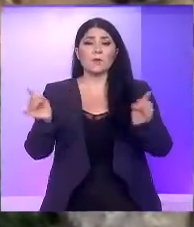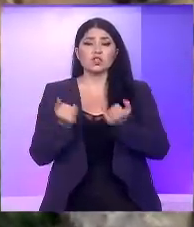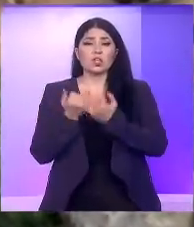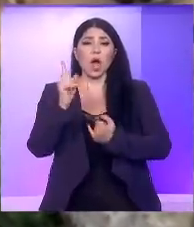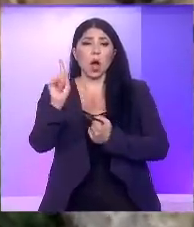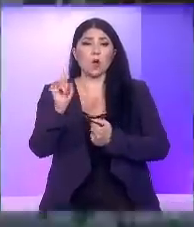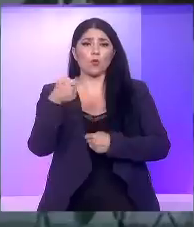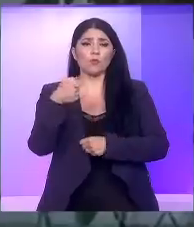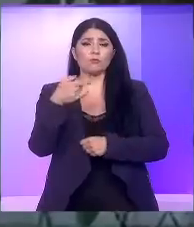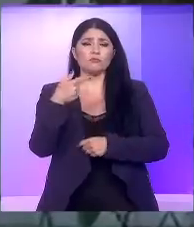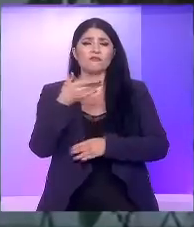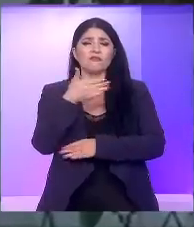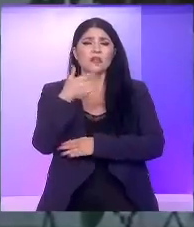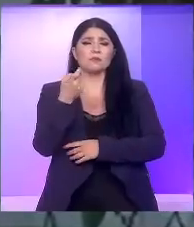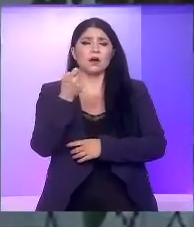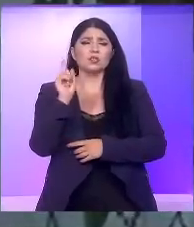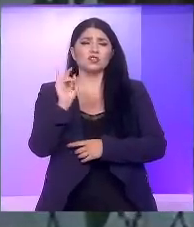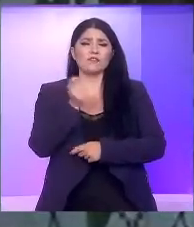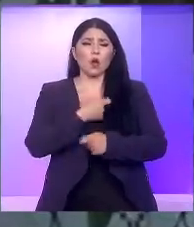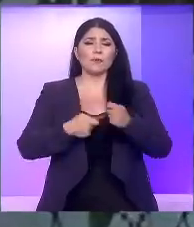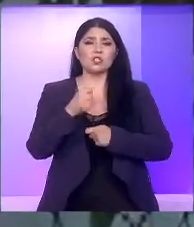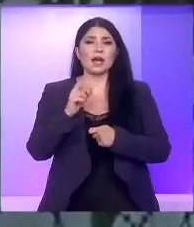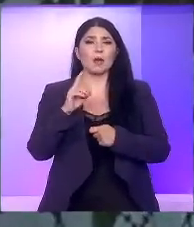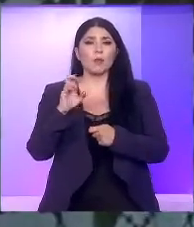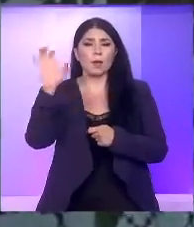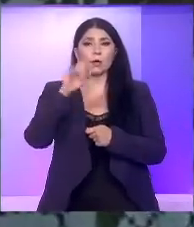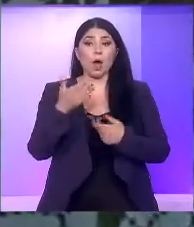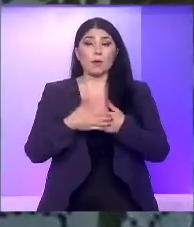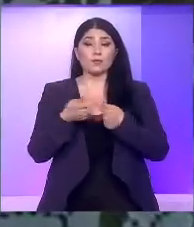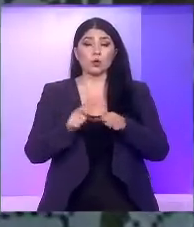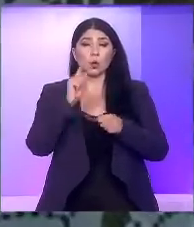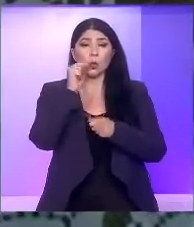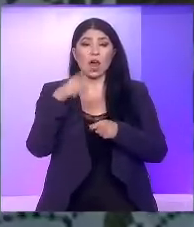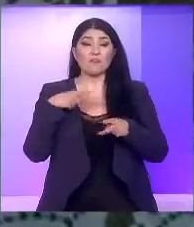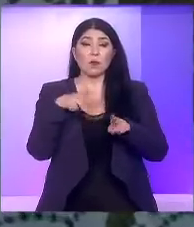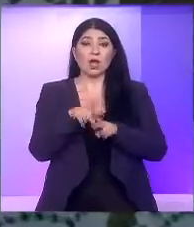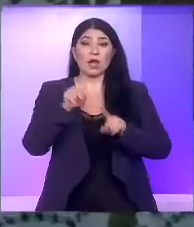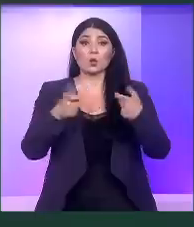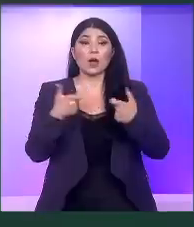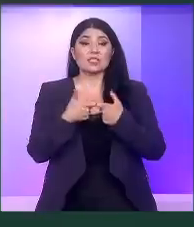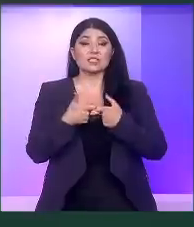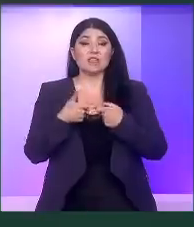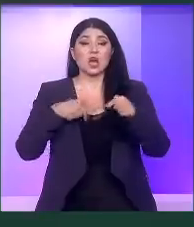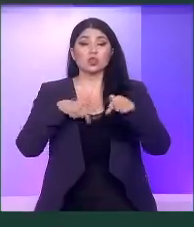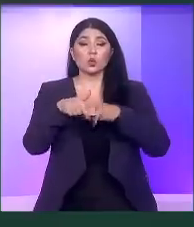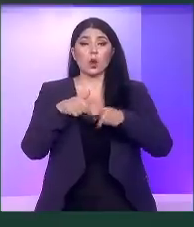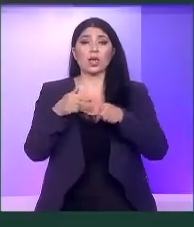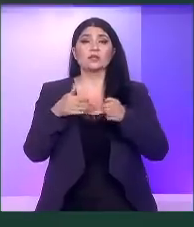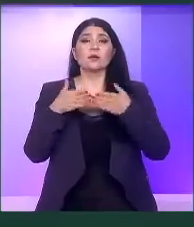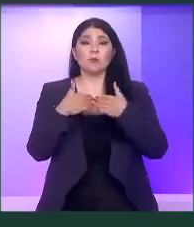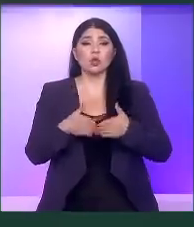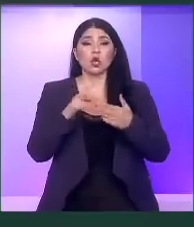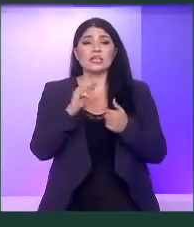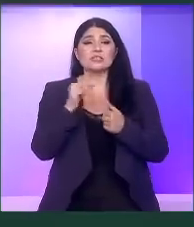unui comerciant din Republica Moldova. Aproape toată Ucraina ar fi blocată dacă nu ar mai exista ruta Izmail Reni. Specialiștii